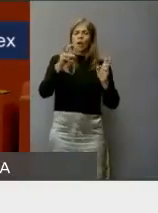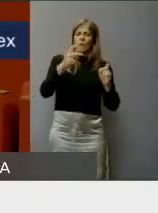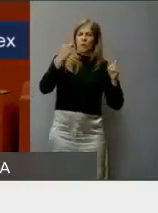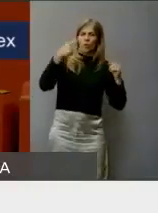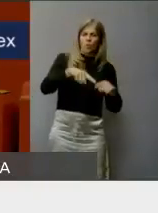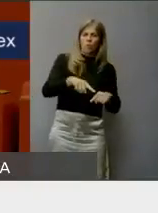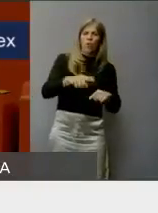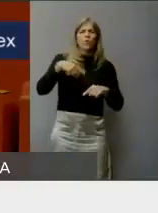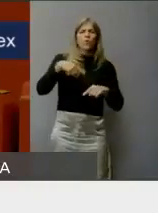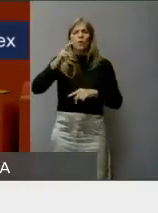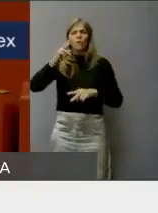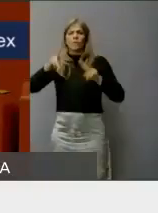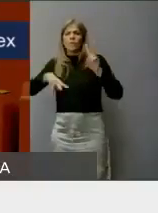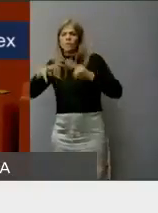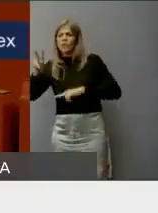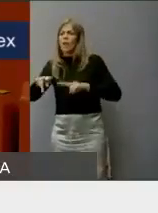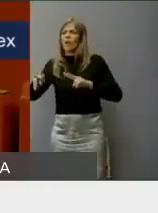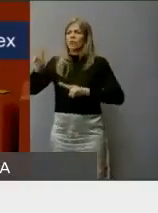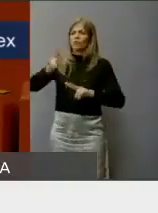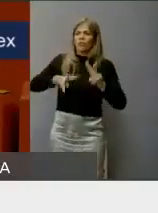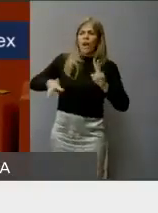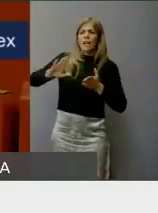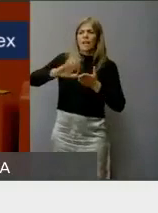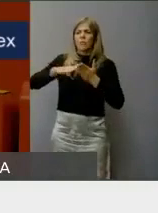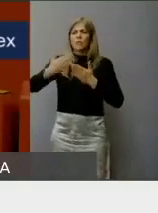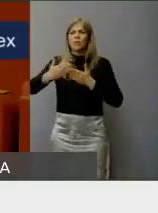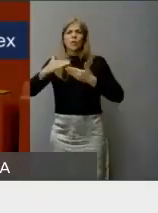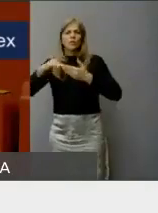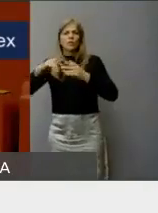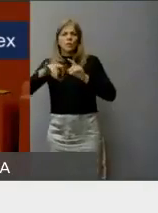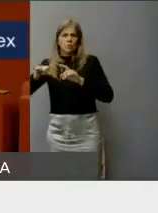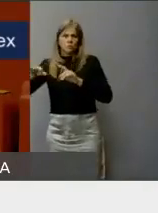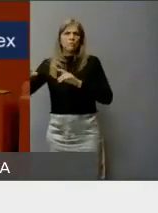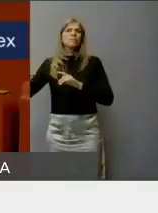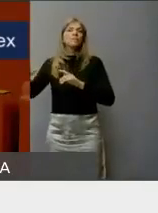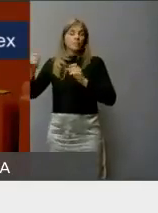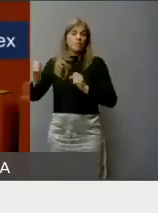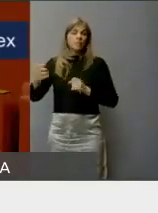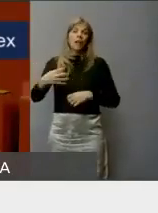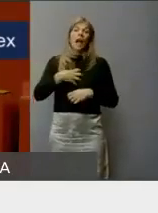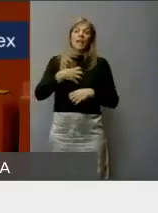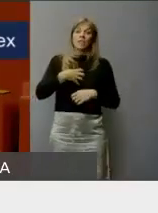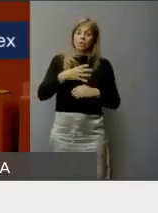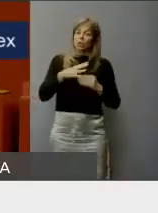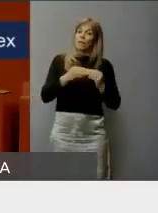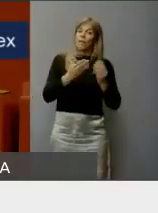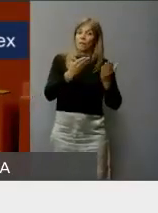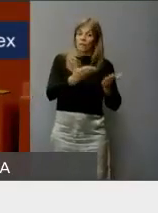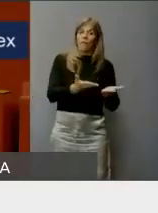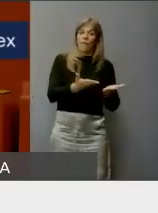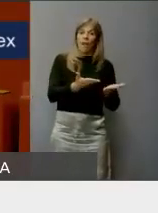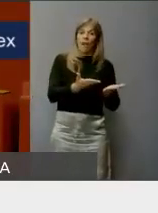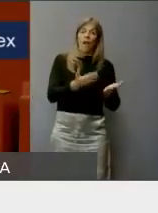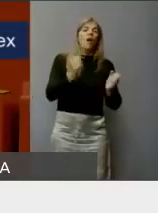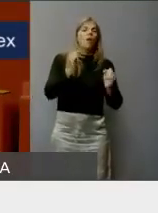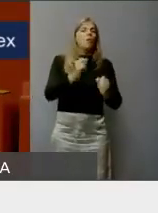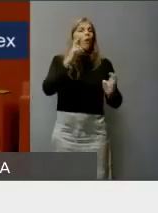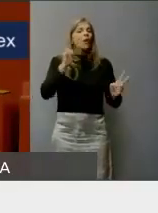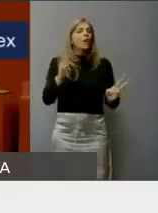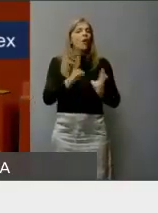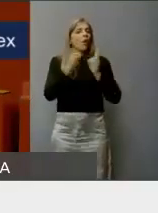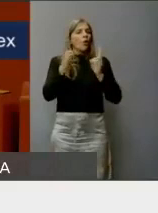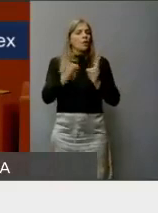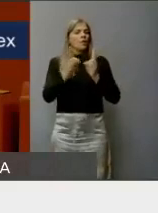valutando facendo perché cosa di questo genere gli assessori gli assessorati ne fanno già di fatto ad incontrare associazioni